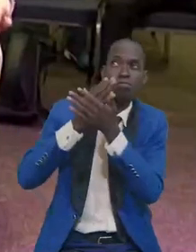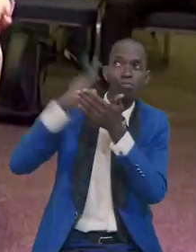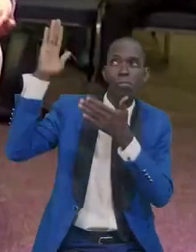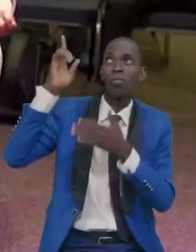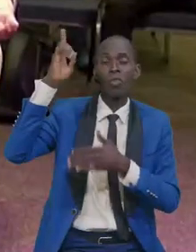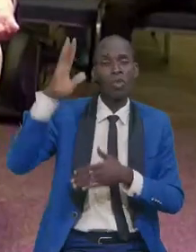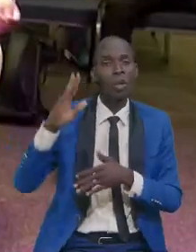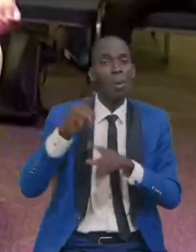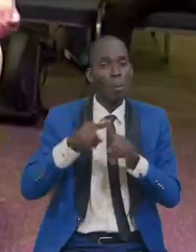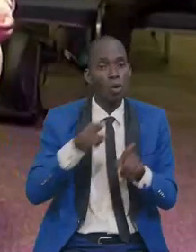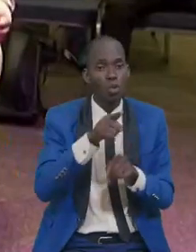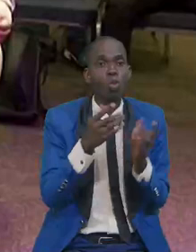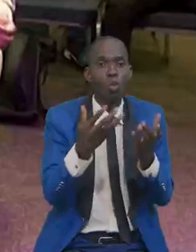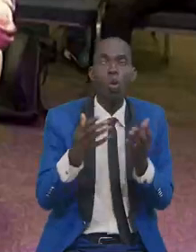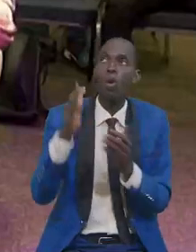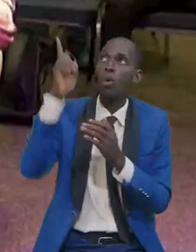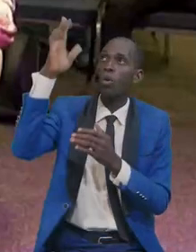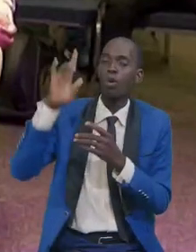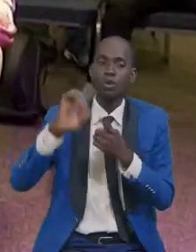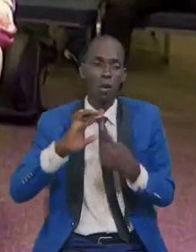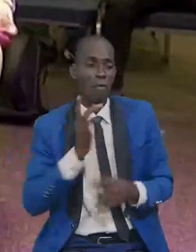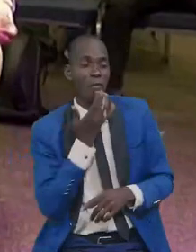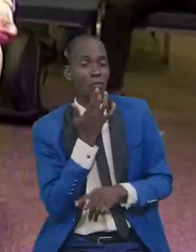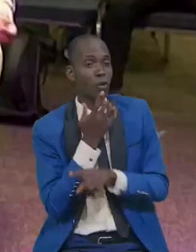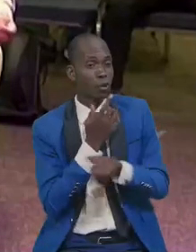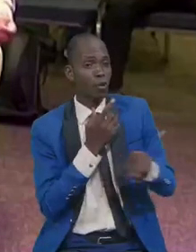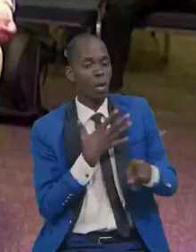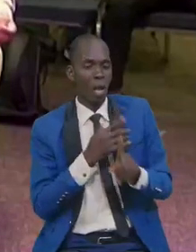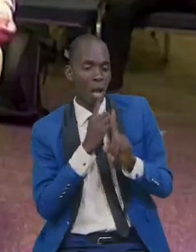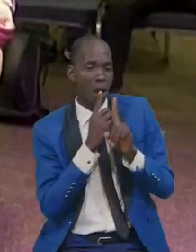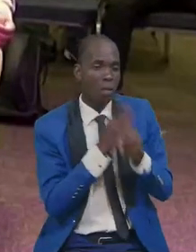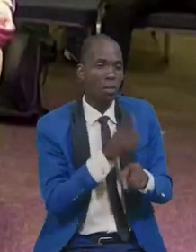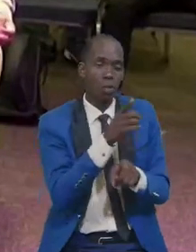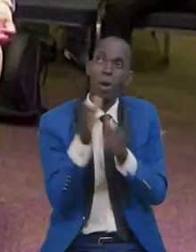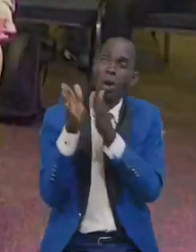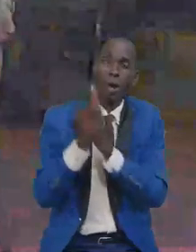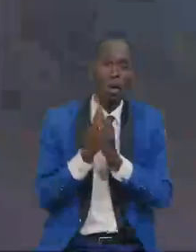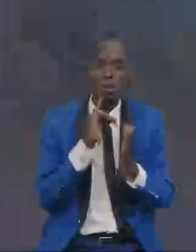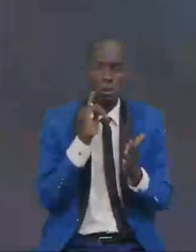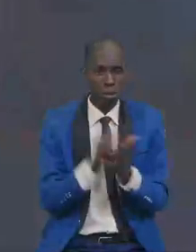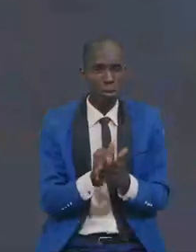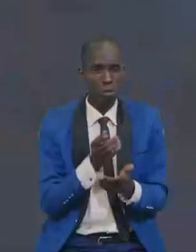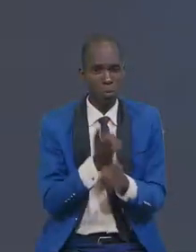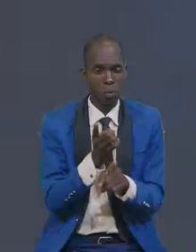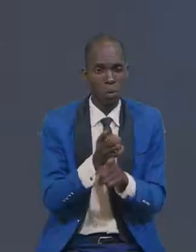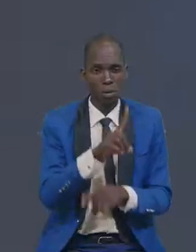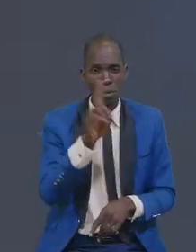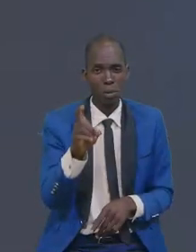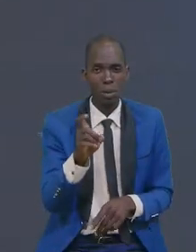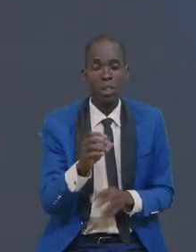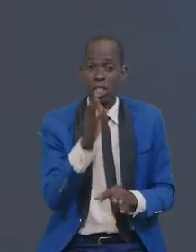mépriser Dieu, et tu veux que Dieu te regarde et te fasse grâce, exauce ta prière. Est-ce que c'est